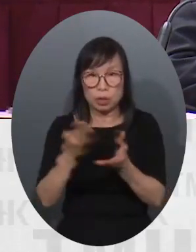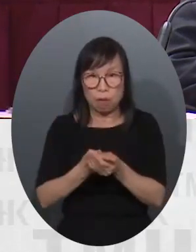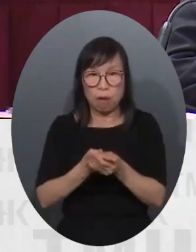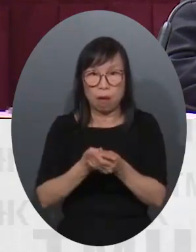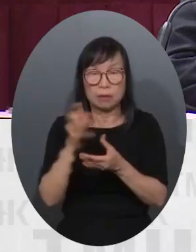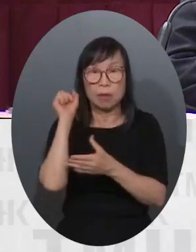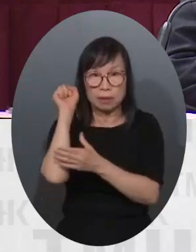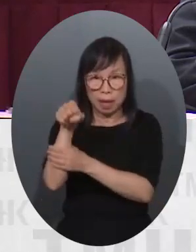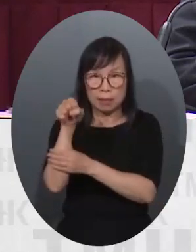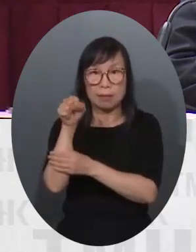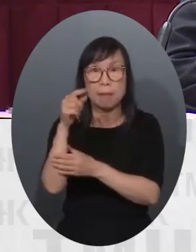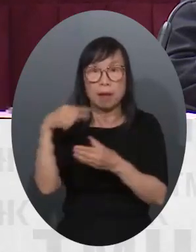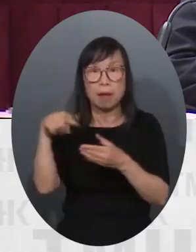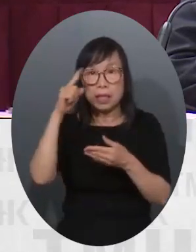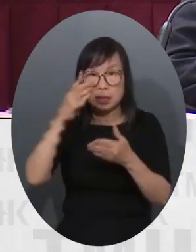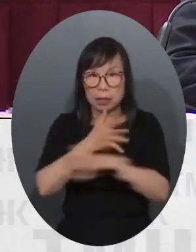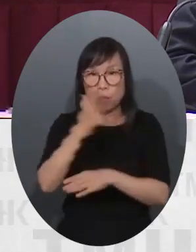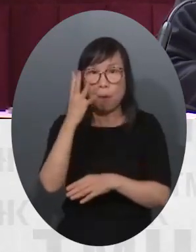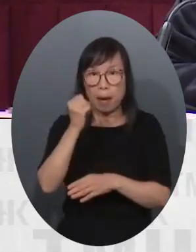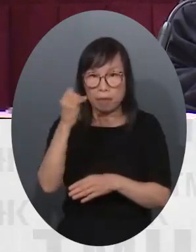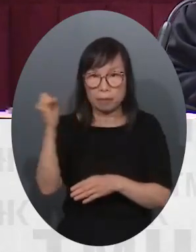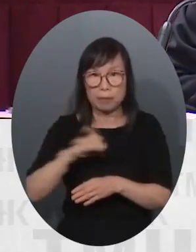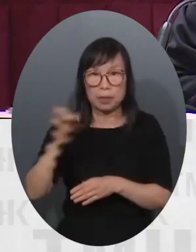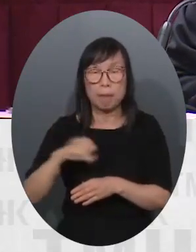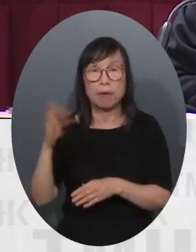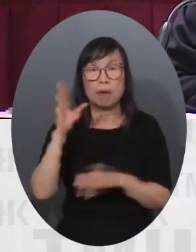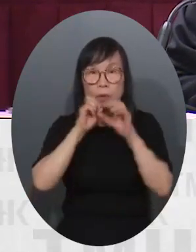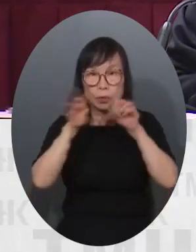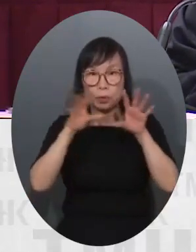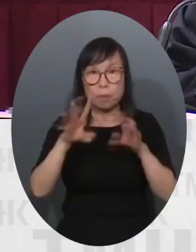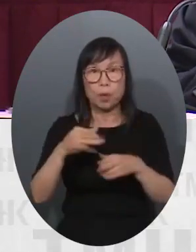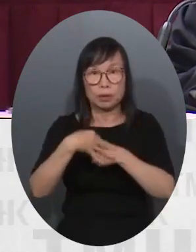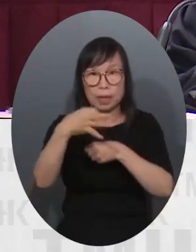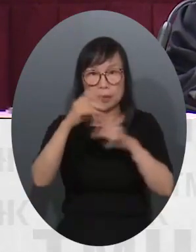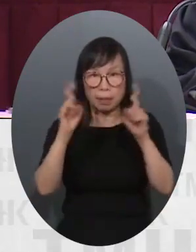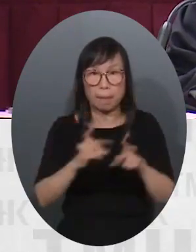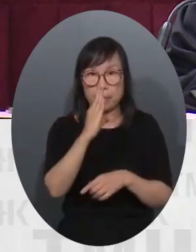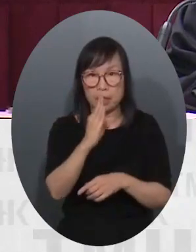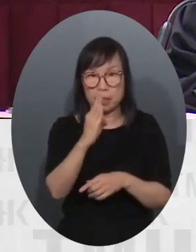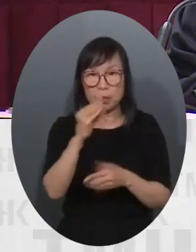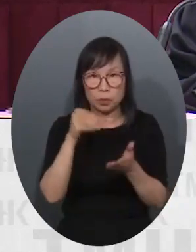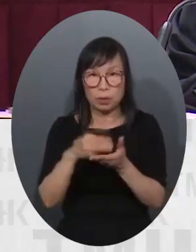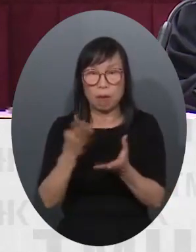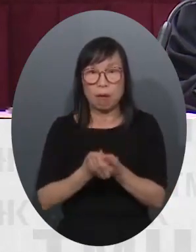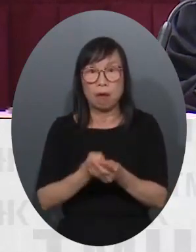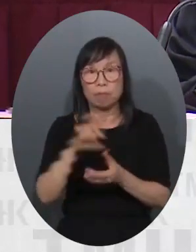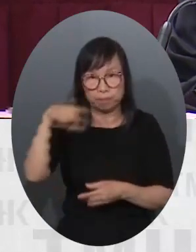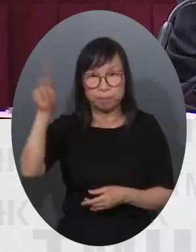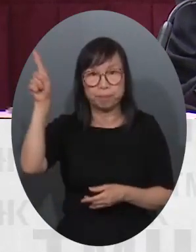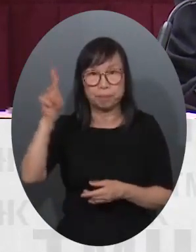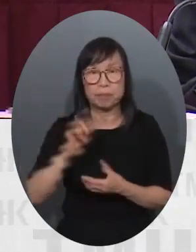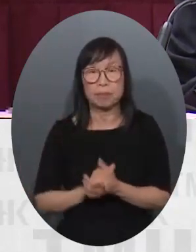的贊成票超過50%，我宣布第3B(号)決議案獲得通